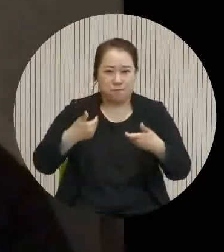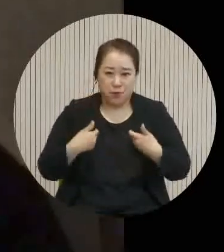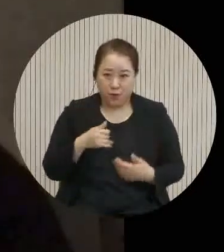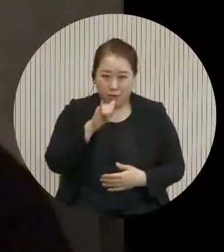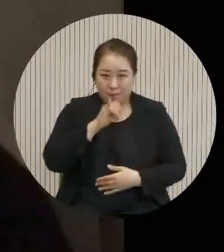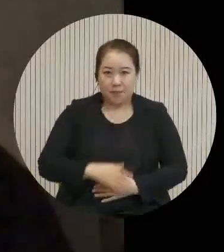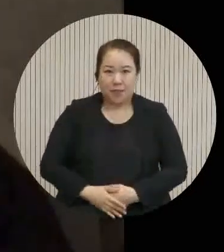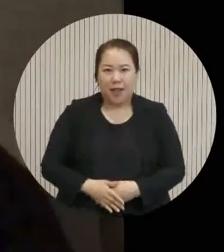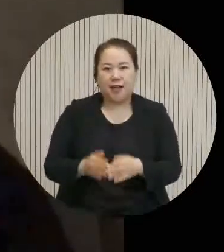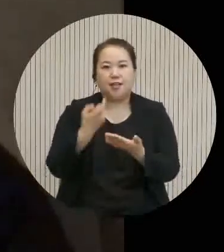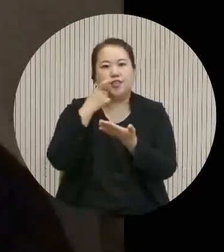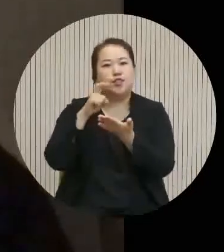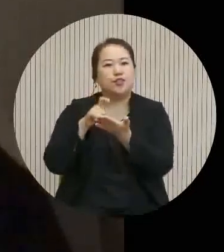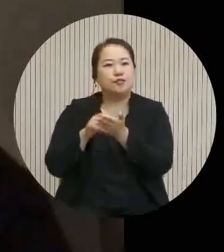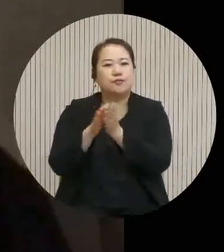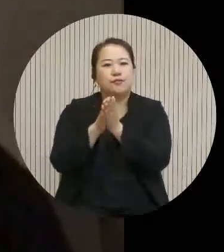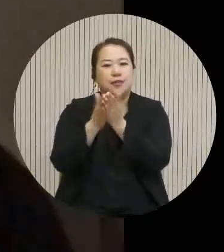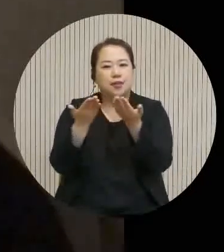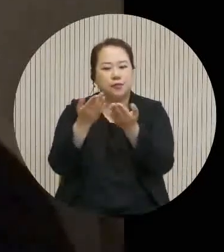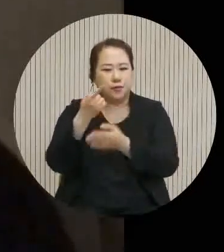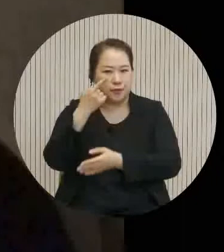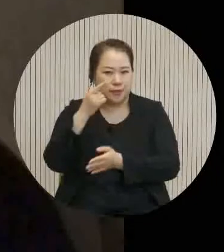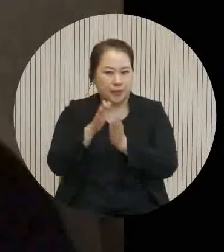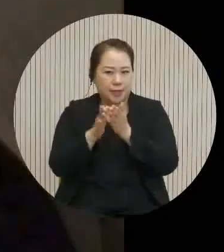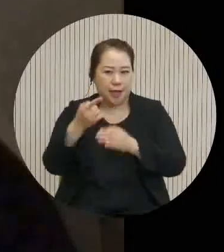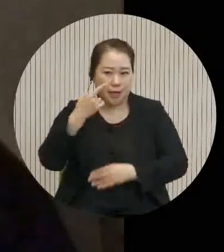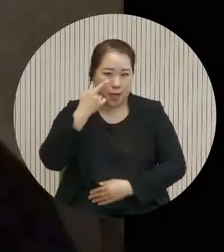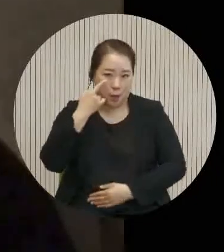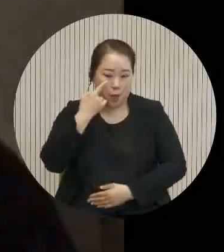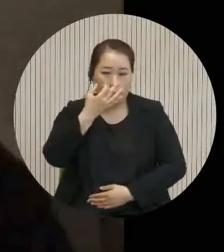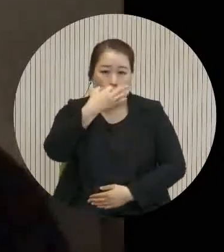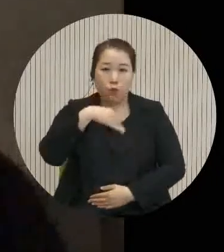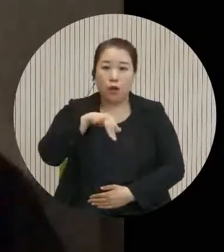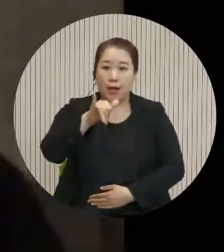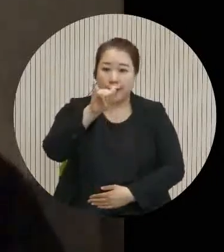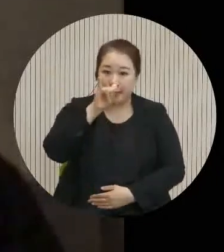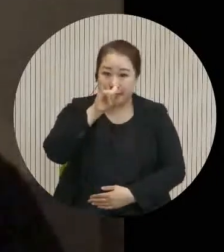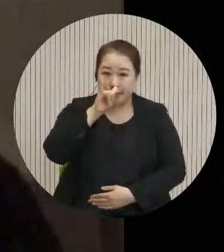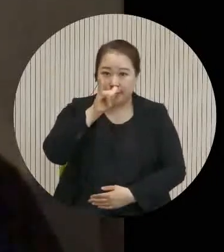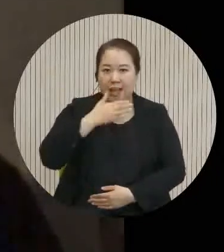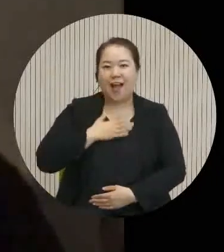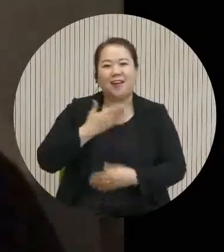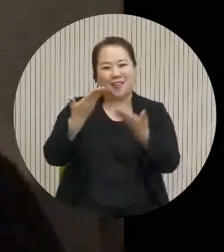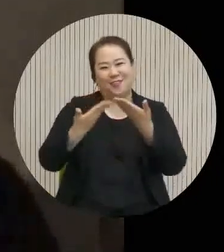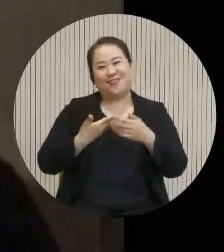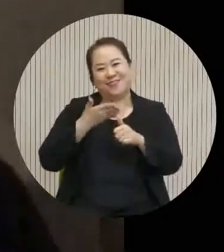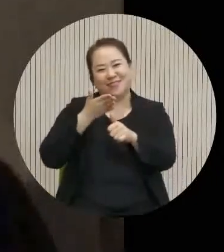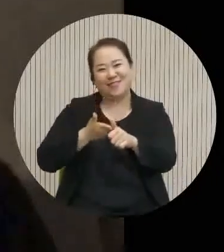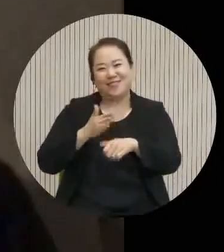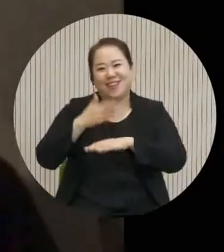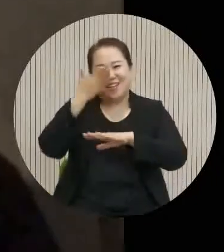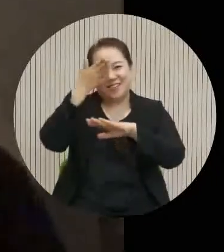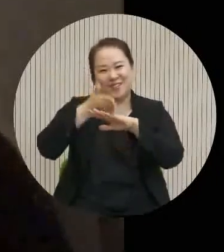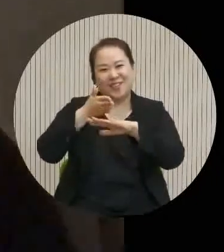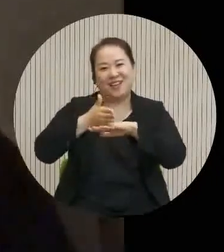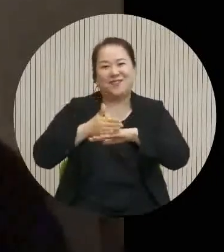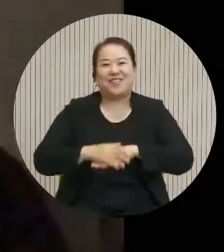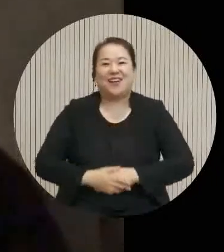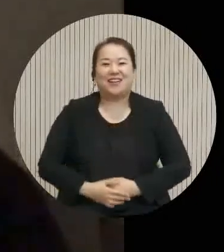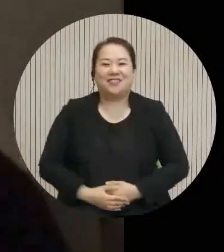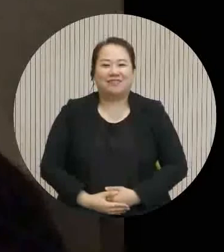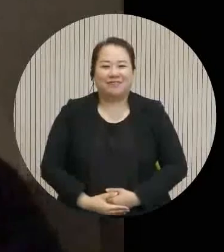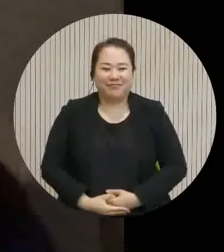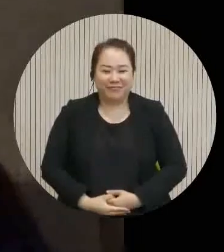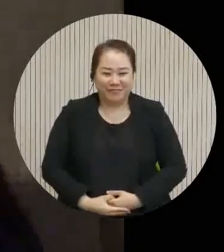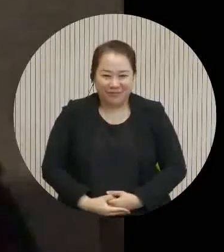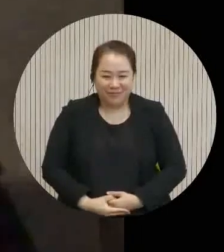the world know if it's working or not. Thank you very much. 감사합니다. And